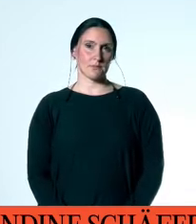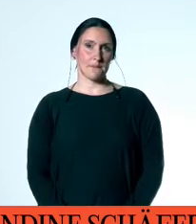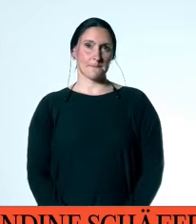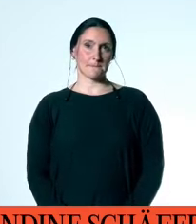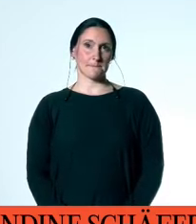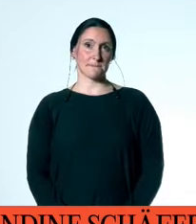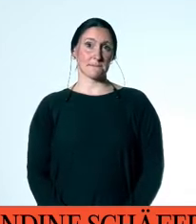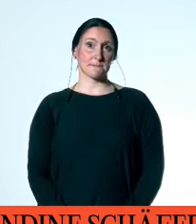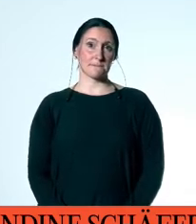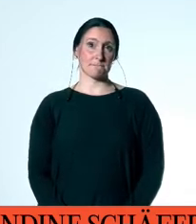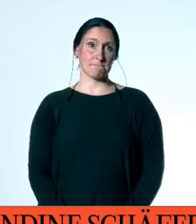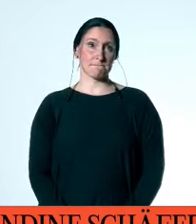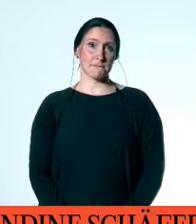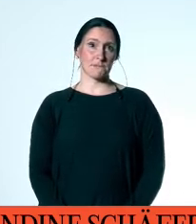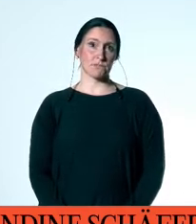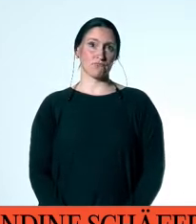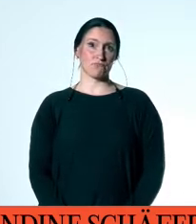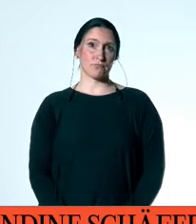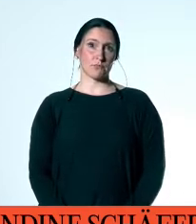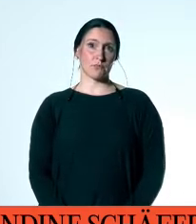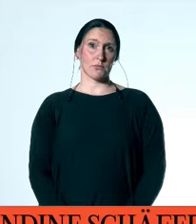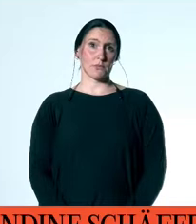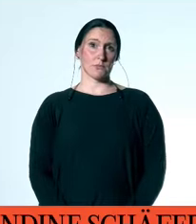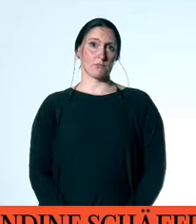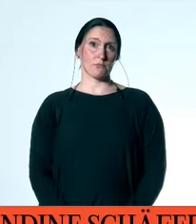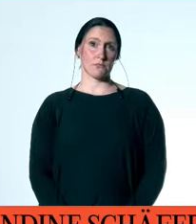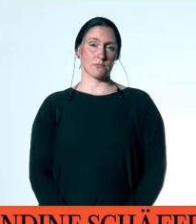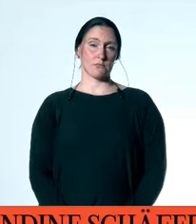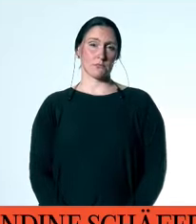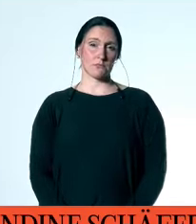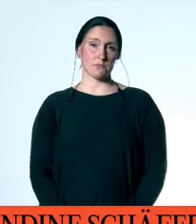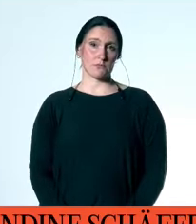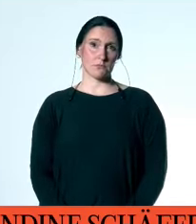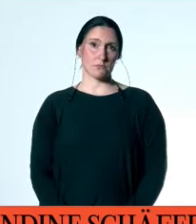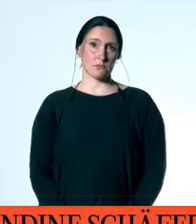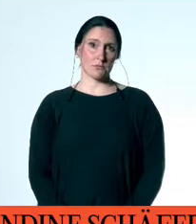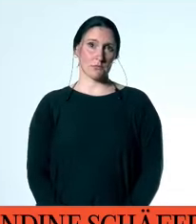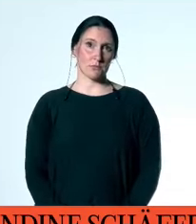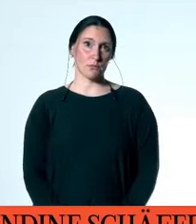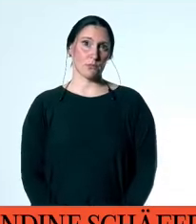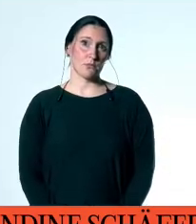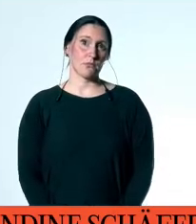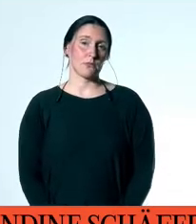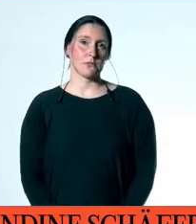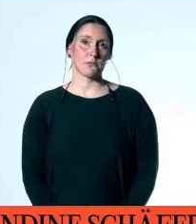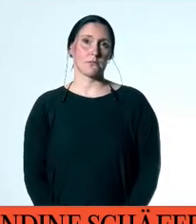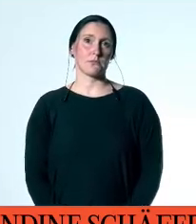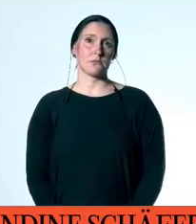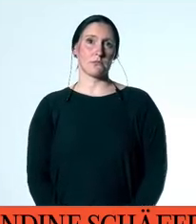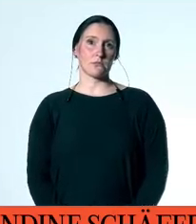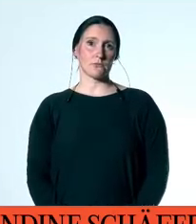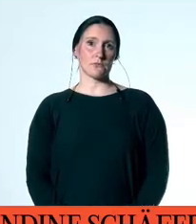wir machen Kunst, wir präsentieren unsere Kunst selbst. Ich glaube, alle,